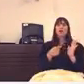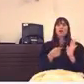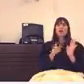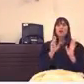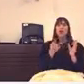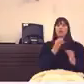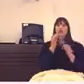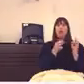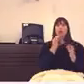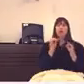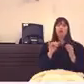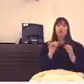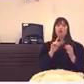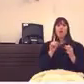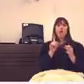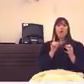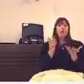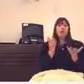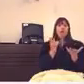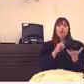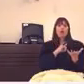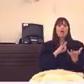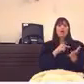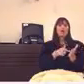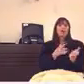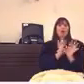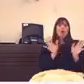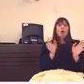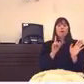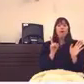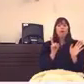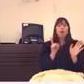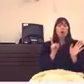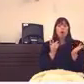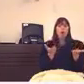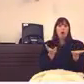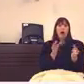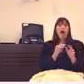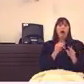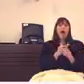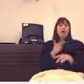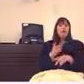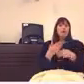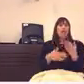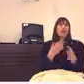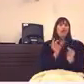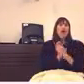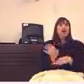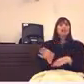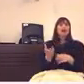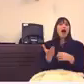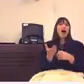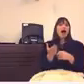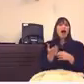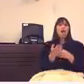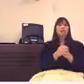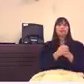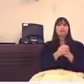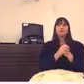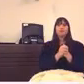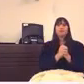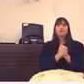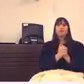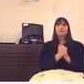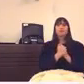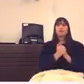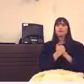השאלות שלך הן לא רלוונטיות, כי מעולם הם לא עברו תהליך הקצאה. הן רלוונטיות, זאת אומרת, אבל התשובה, לא היה מעולם הליך הקצאה.